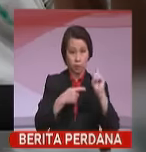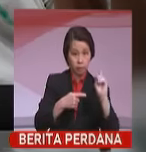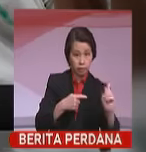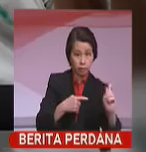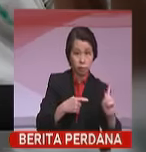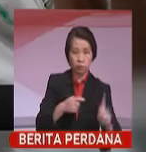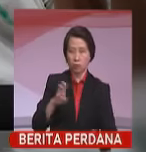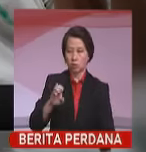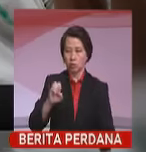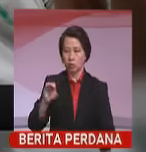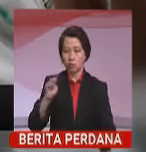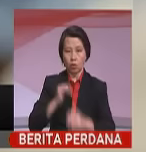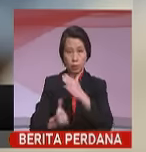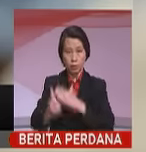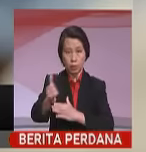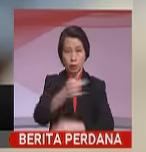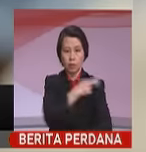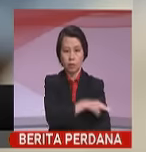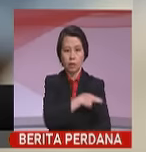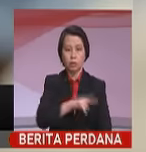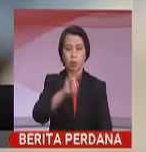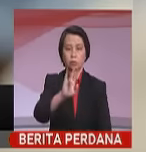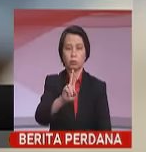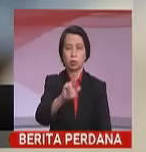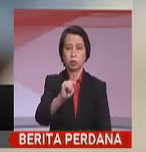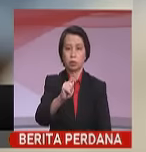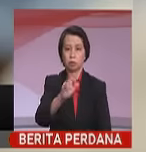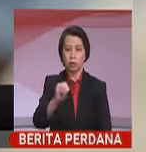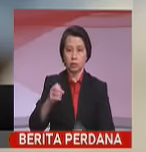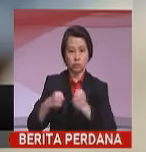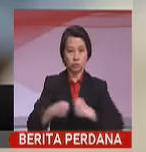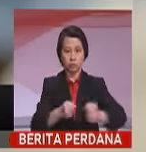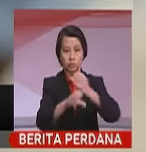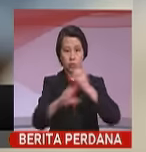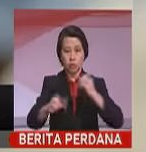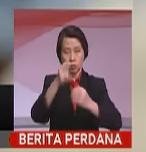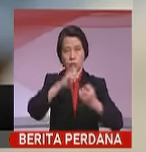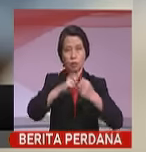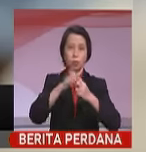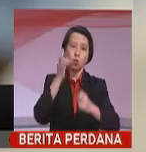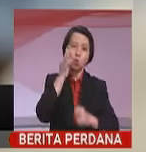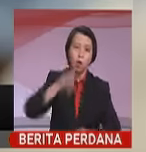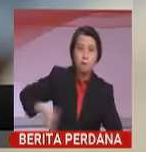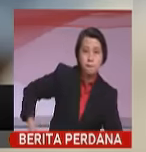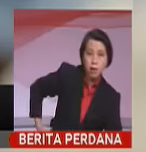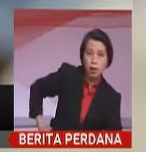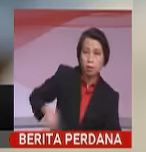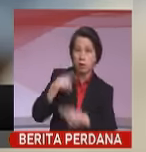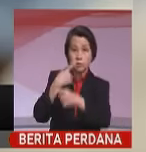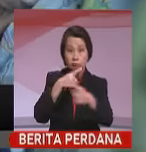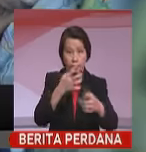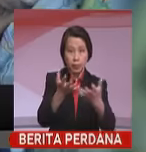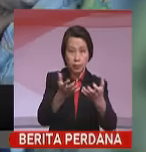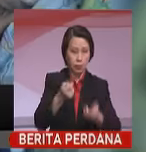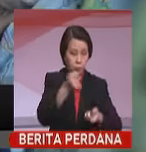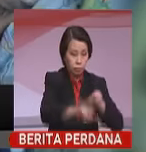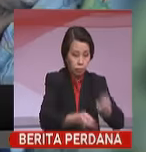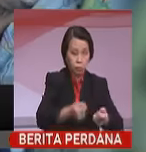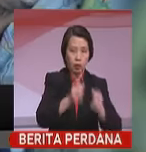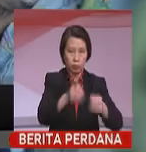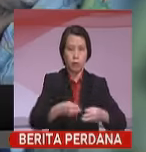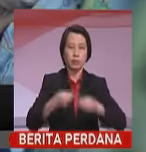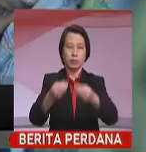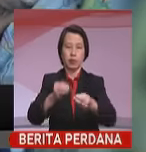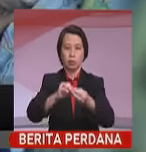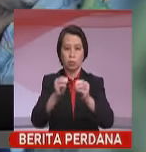juga, Bob dimasukkan ke Hospital UiTM Sungai Buloh akibat masalah buah pinggang. Bagi sesiapa yang ingin memberi sumbangan, boleh